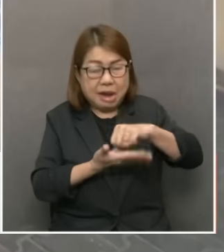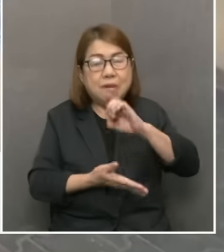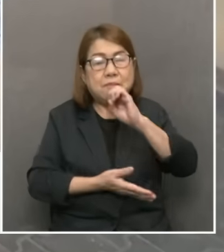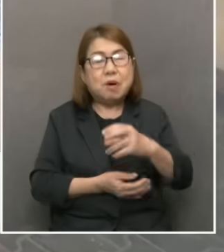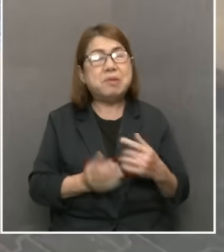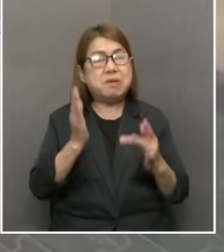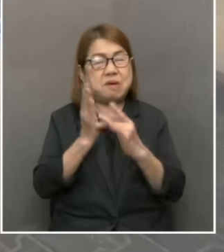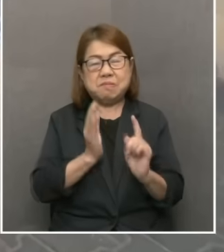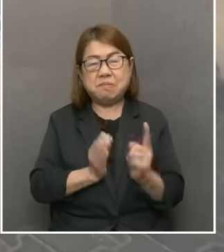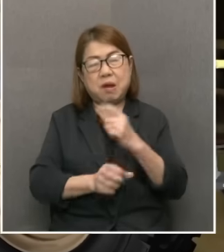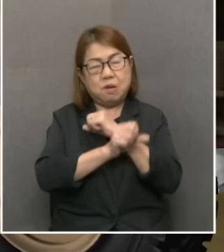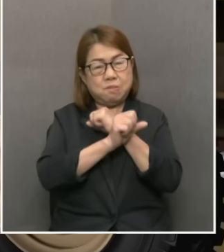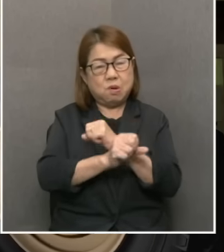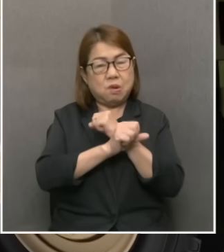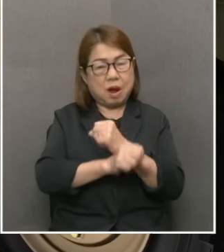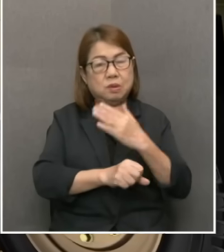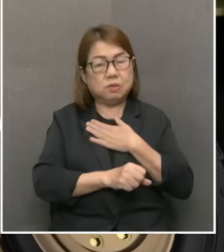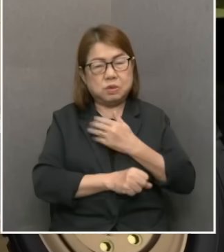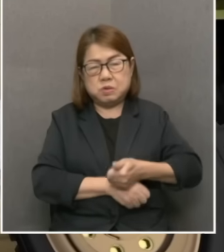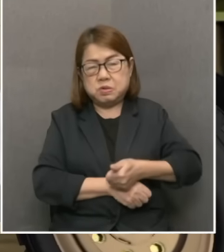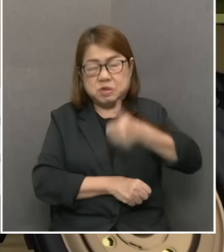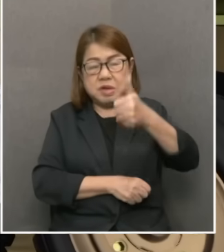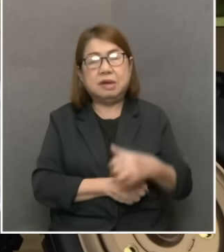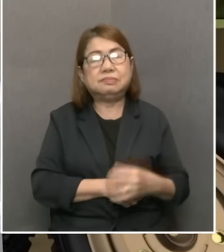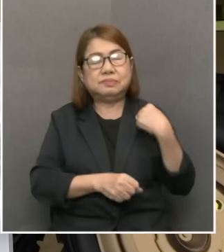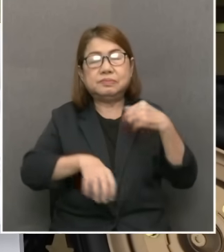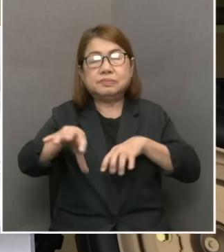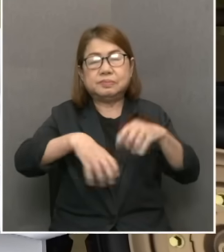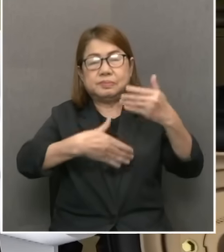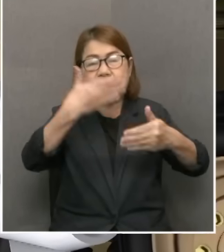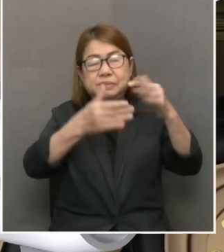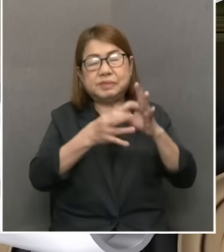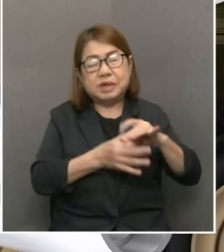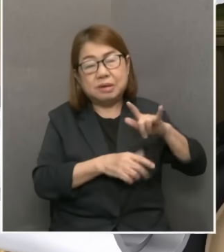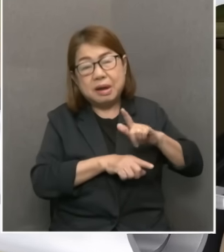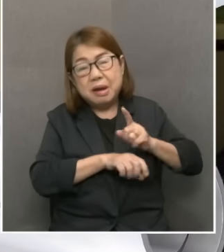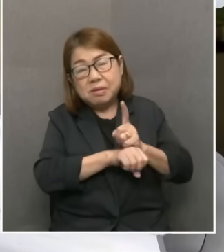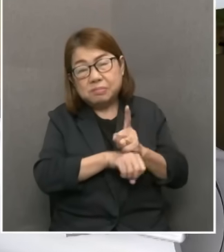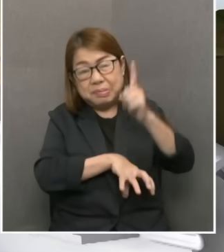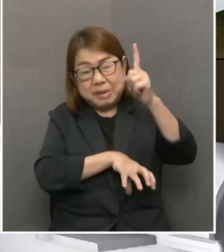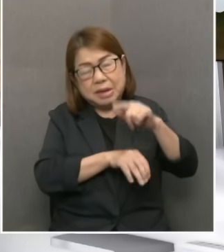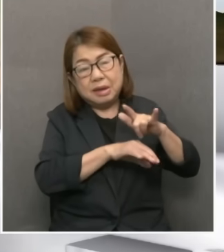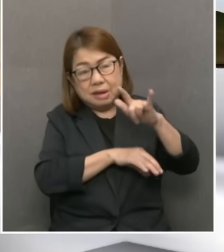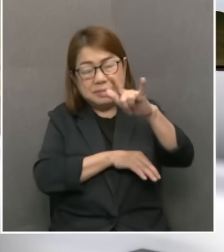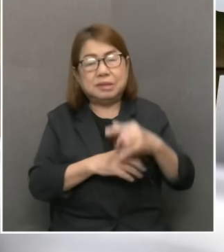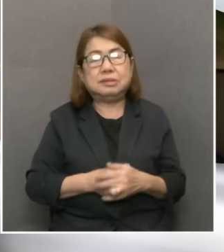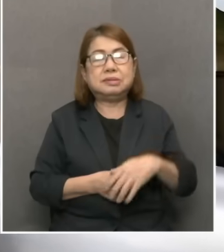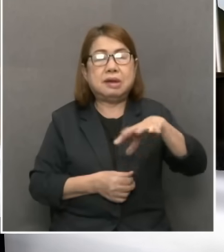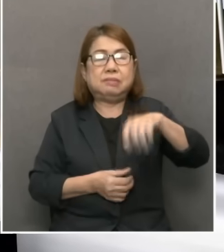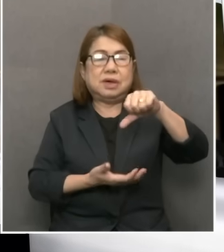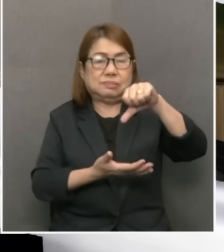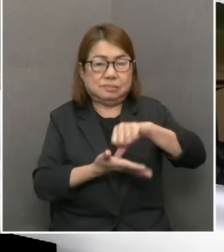องกันประเทศที่ล้ำสมัยค่ะในงานนิทรรศการด้านการบินและอวกาศในกรุงเตหะรานโดยมีไฮไลท์